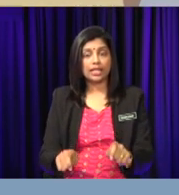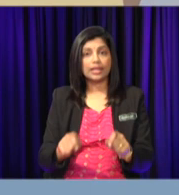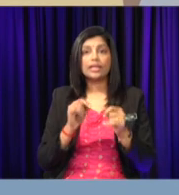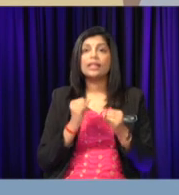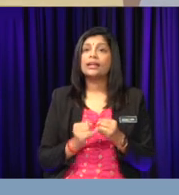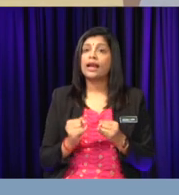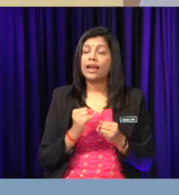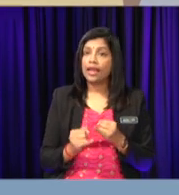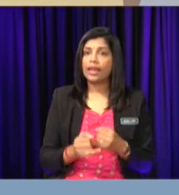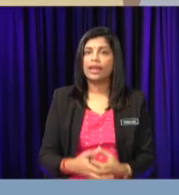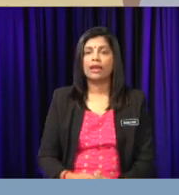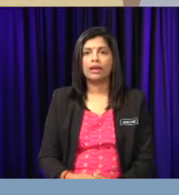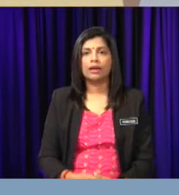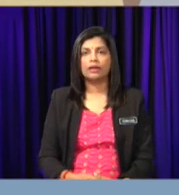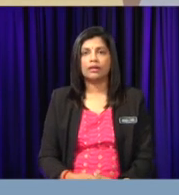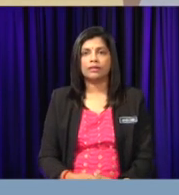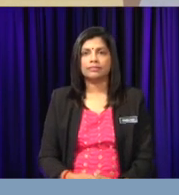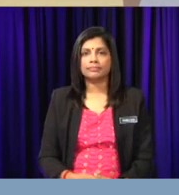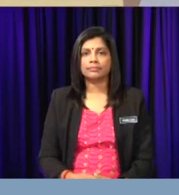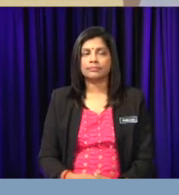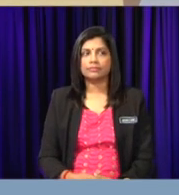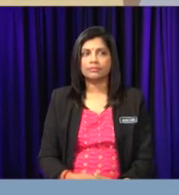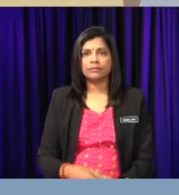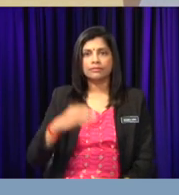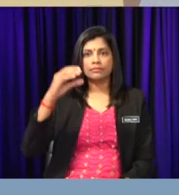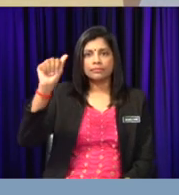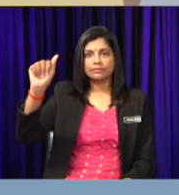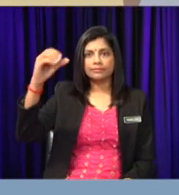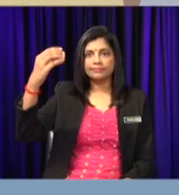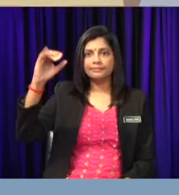teknik bacaan ini ialah teknik bacaan